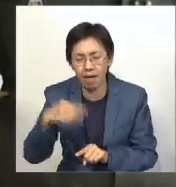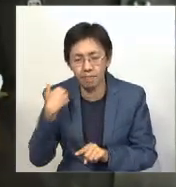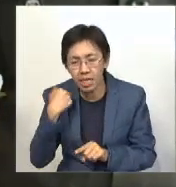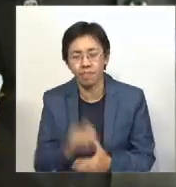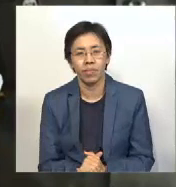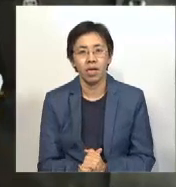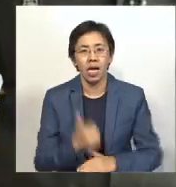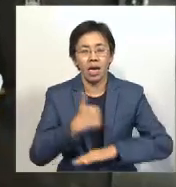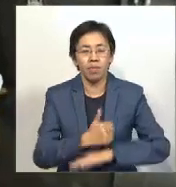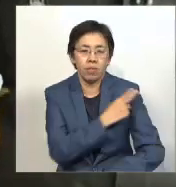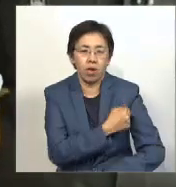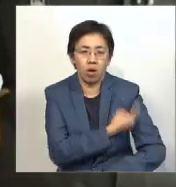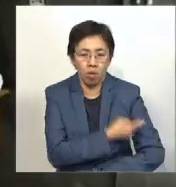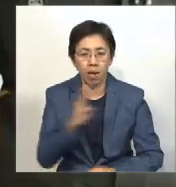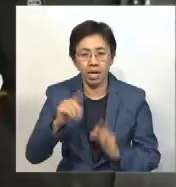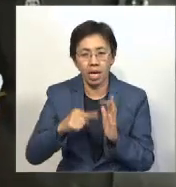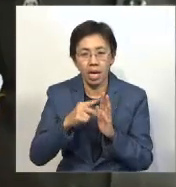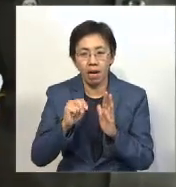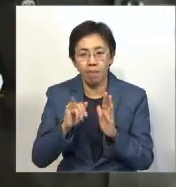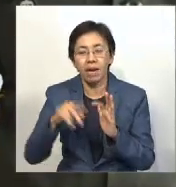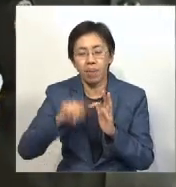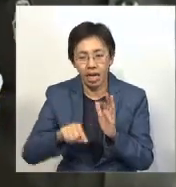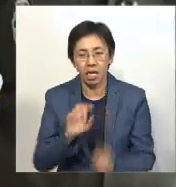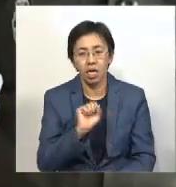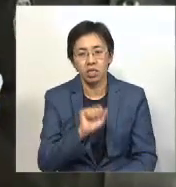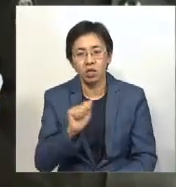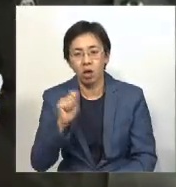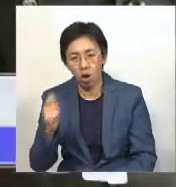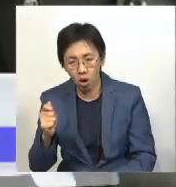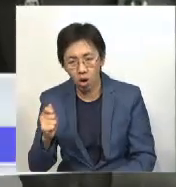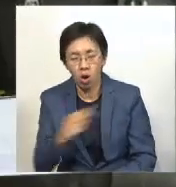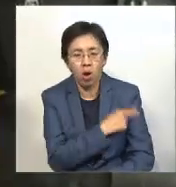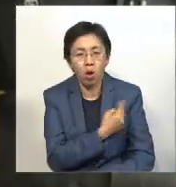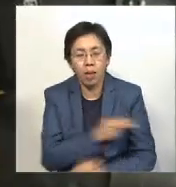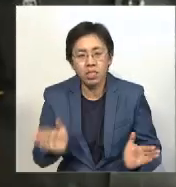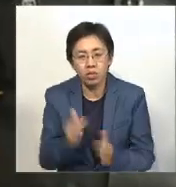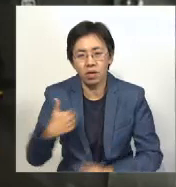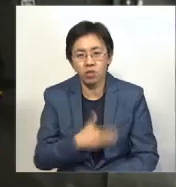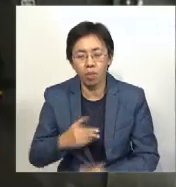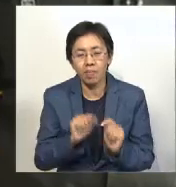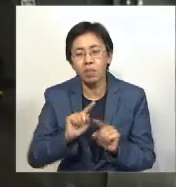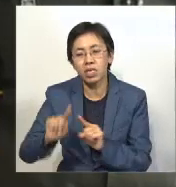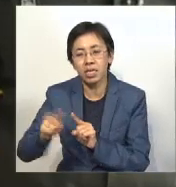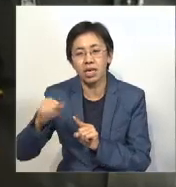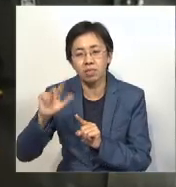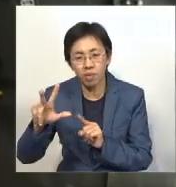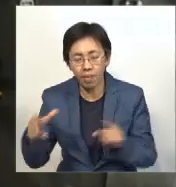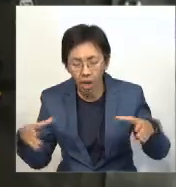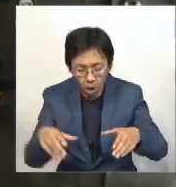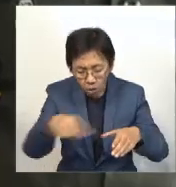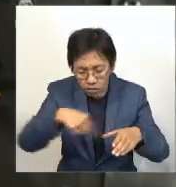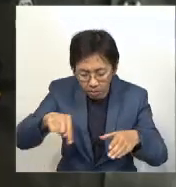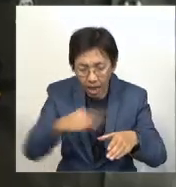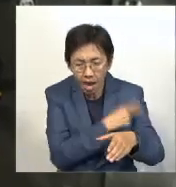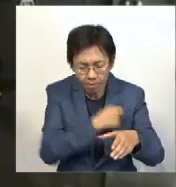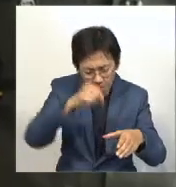ให้ผู้อำนวยการโรงพยาบาลบ้านไผ่สาสุขอำเภอแล้วก็พอรพสตทั้ง13แห่งนะครับได้บูรณาการหน่วยแพทย์